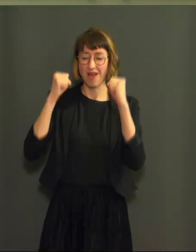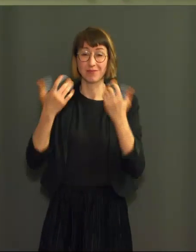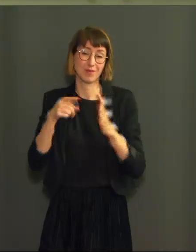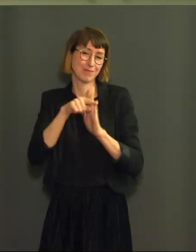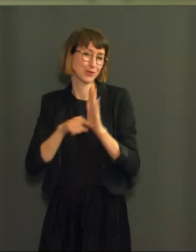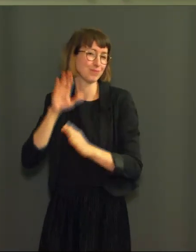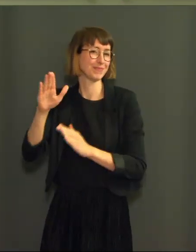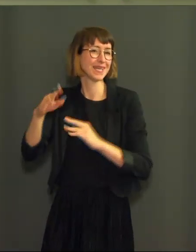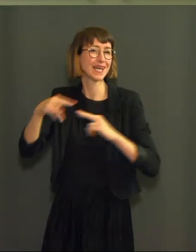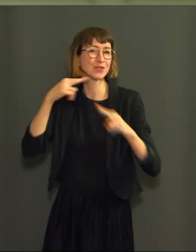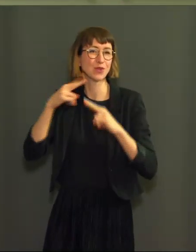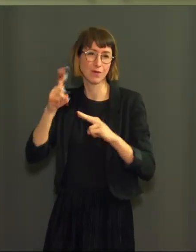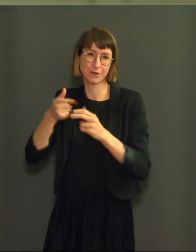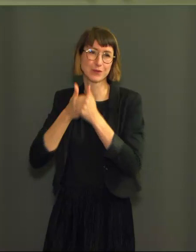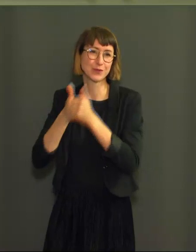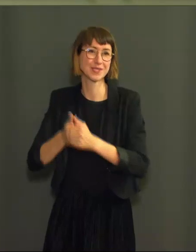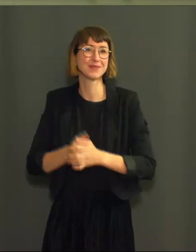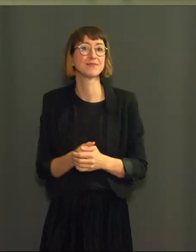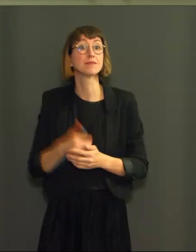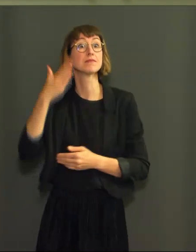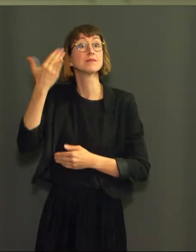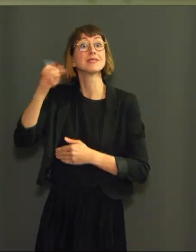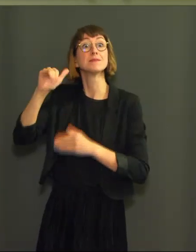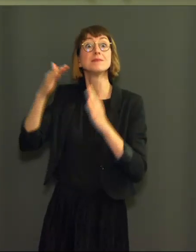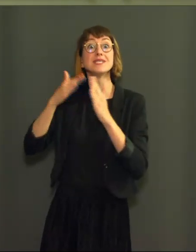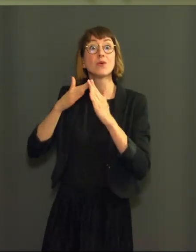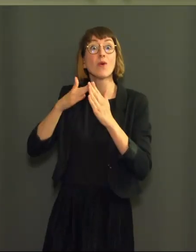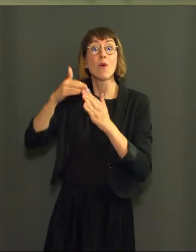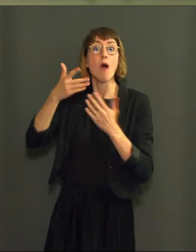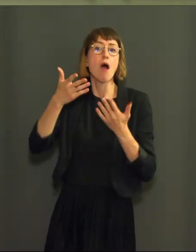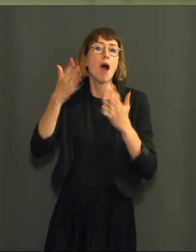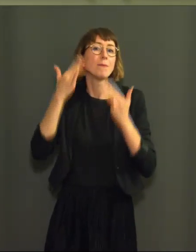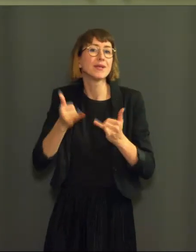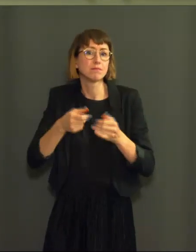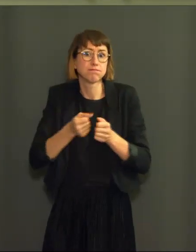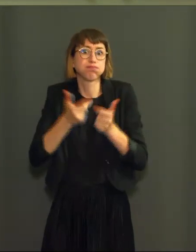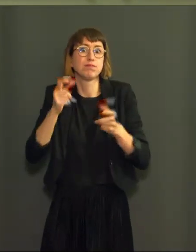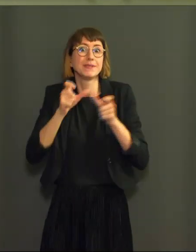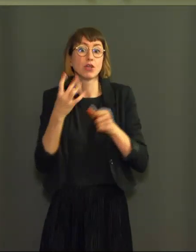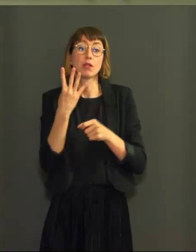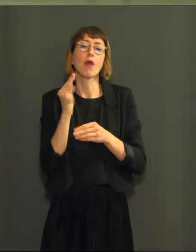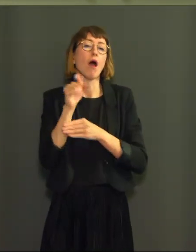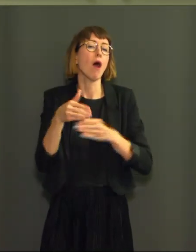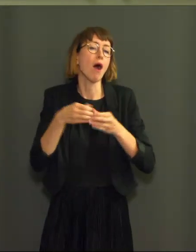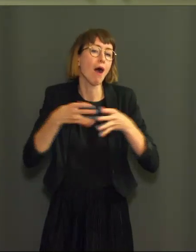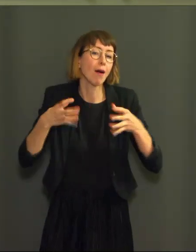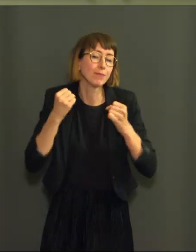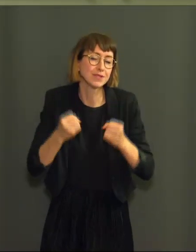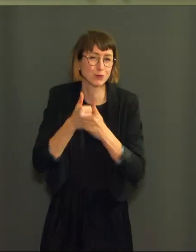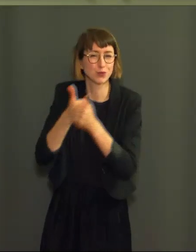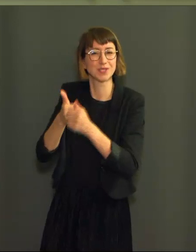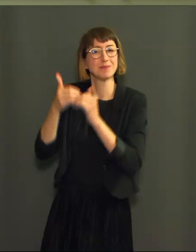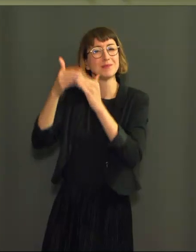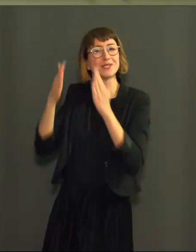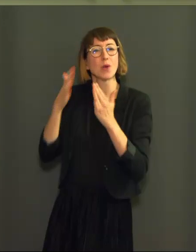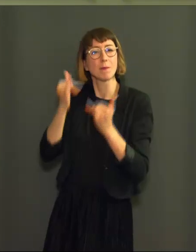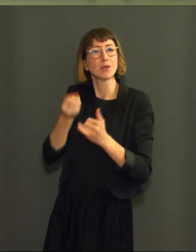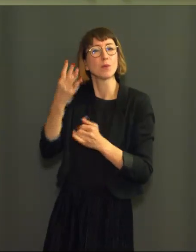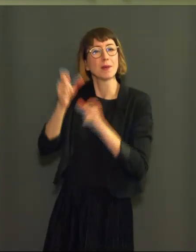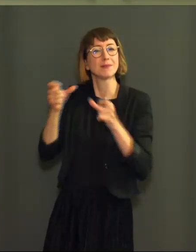il faut respecter une distance d'1,5 m entre les tablés. Enfin, si vous préférez regarder le match à la maison ou chez des amis, ce sont les